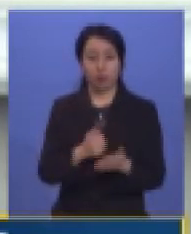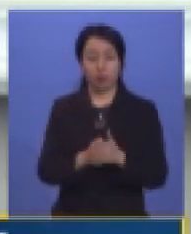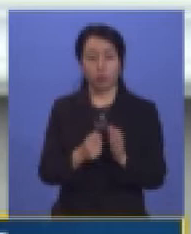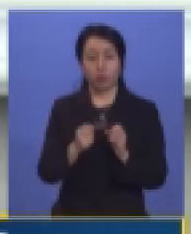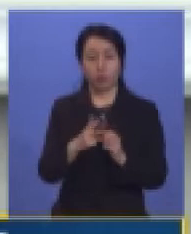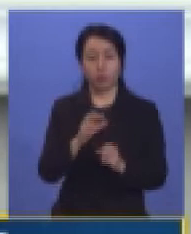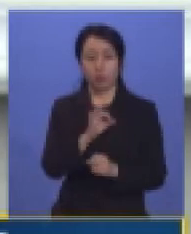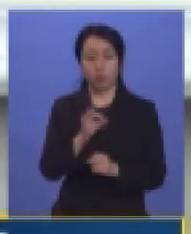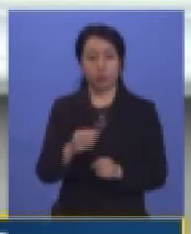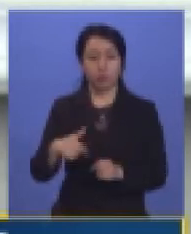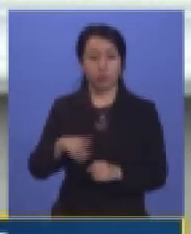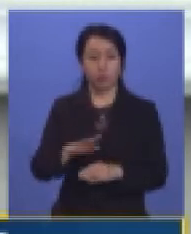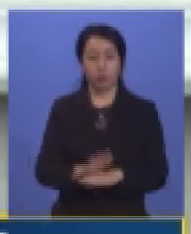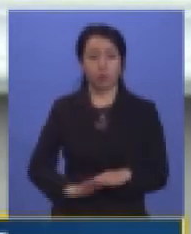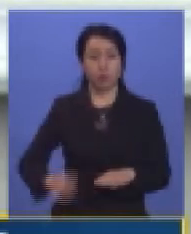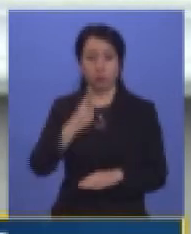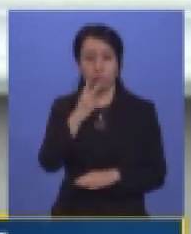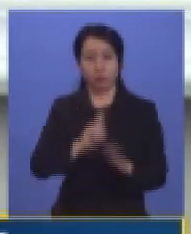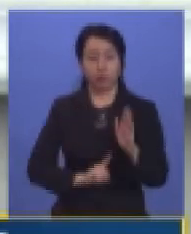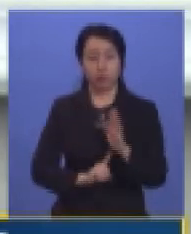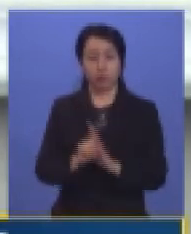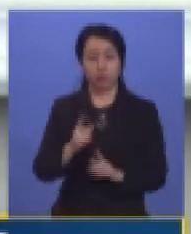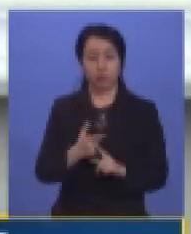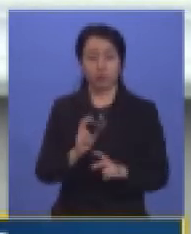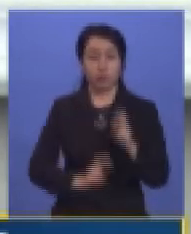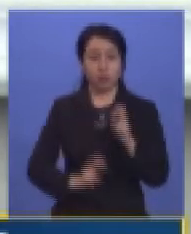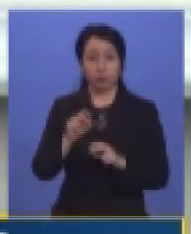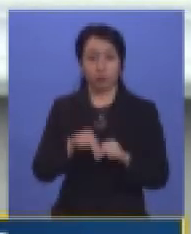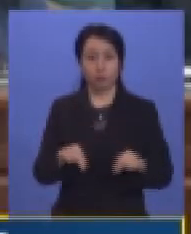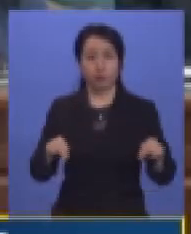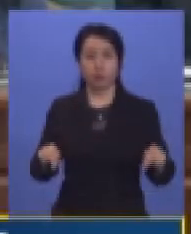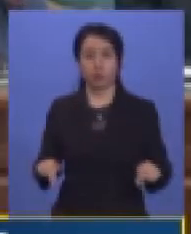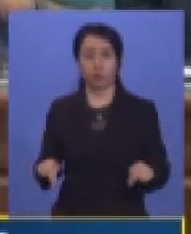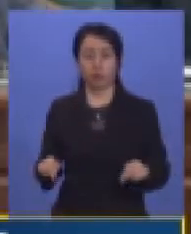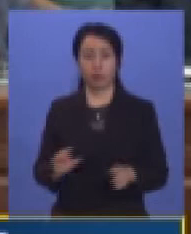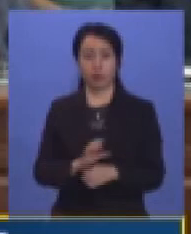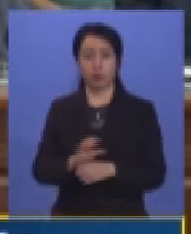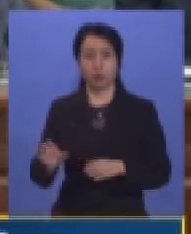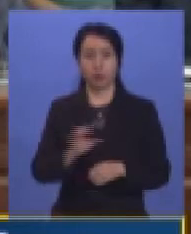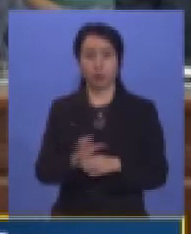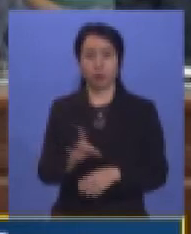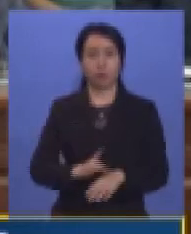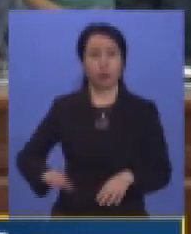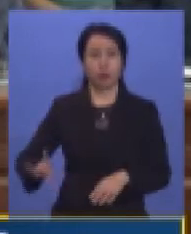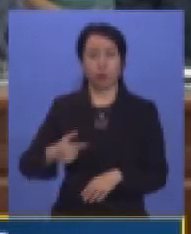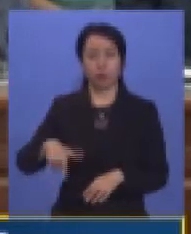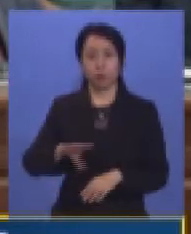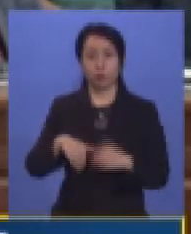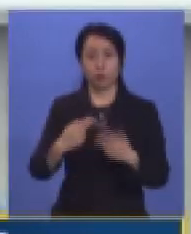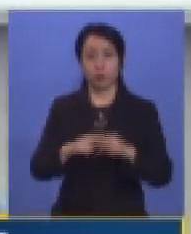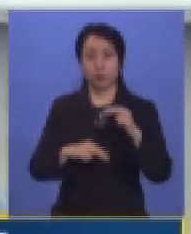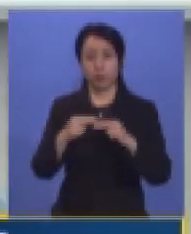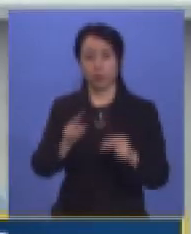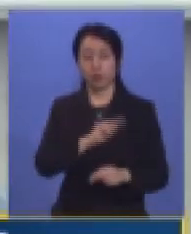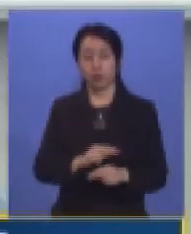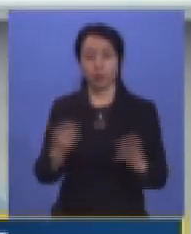процентов целом по стране мы видим запустим данного заводах петра по-русски продукция произведенной в регионе полностью обеспечит строительной